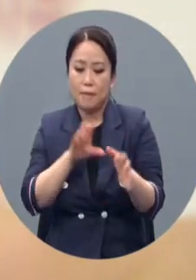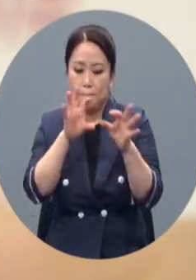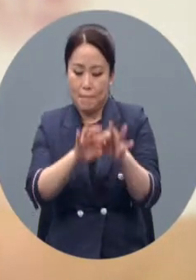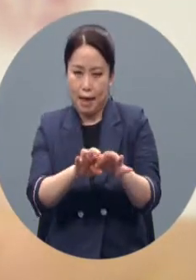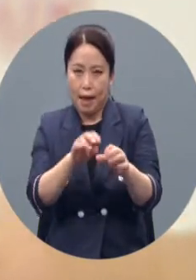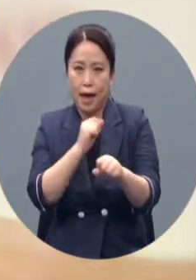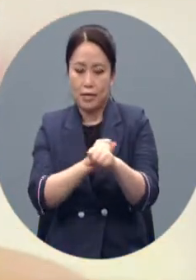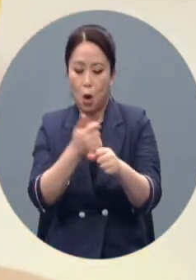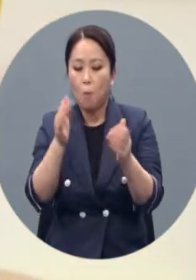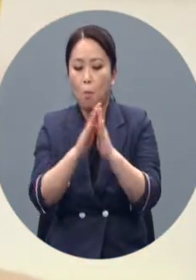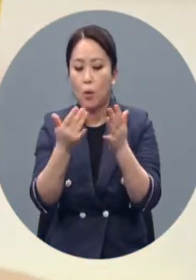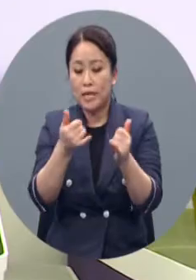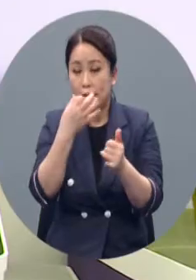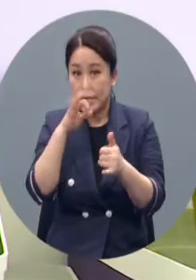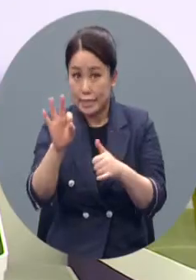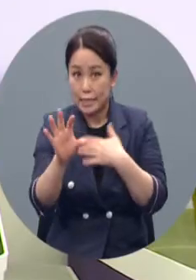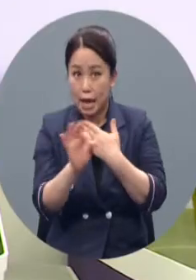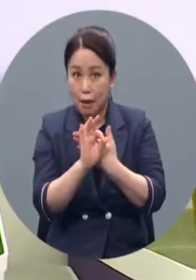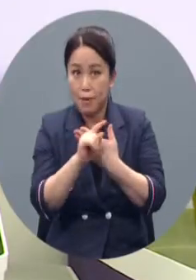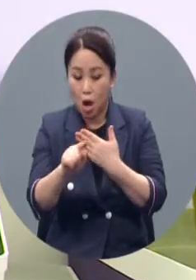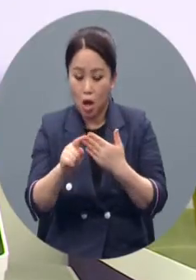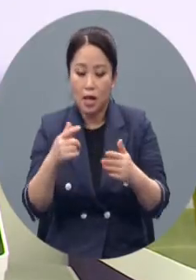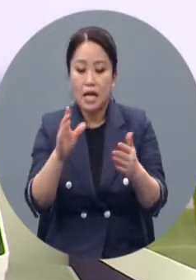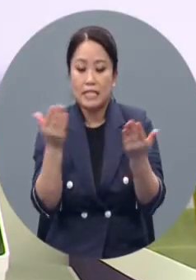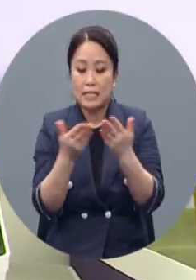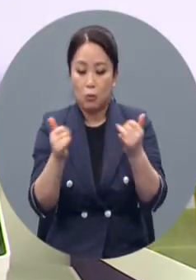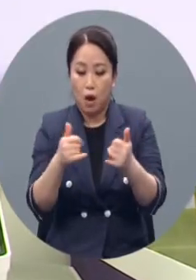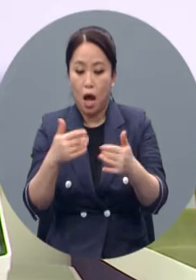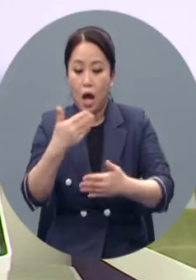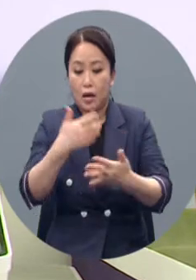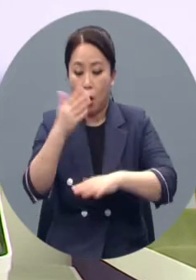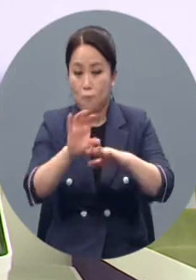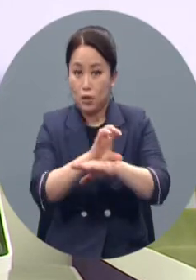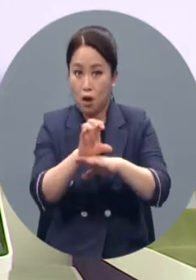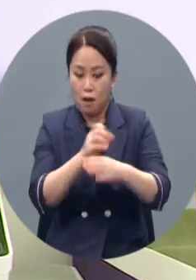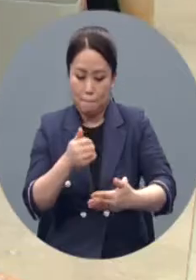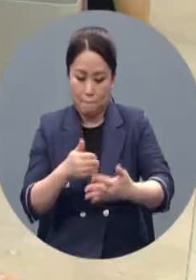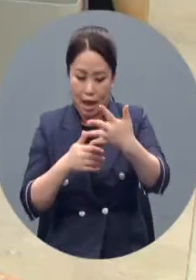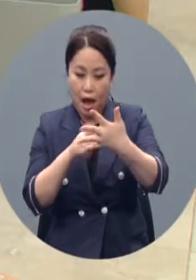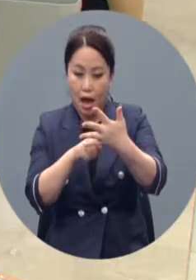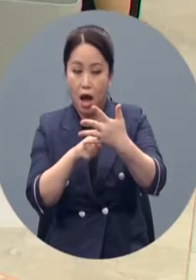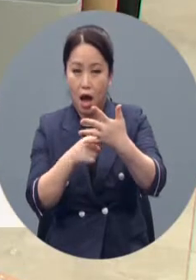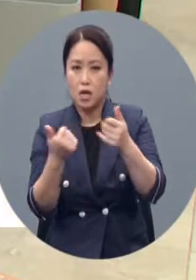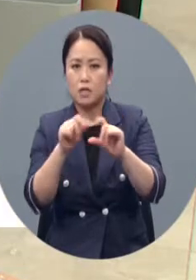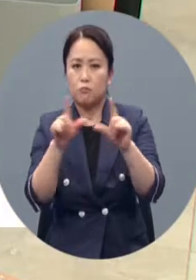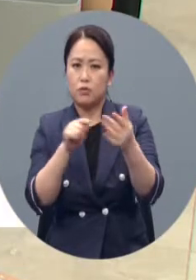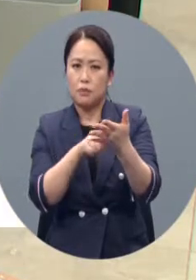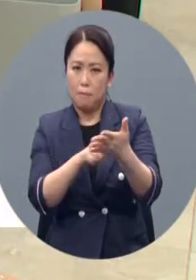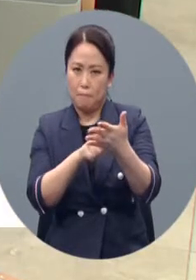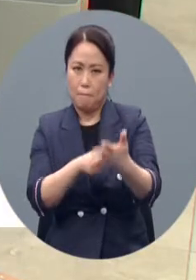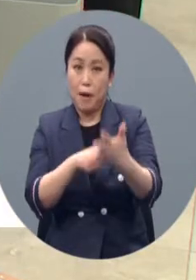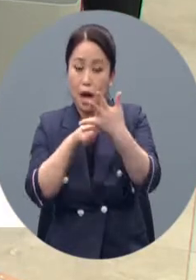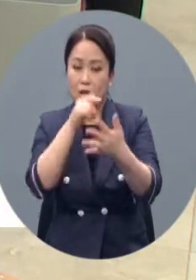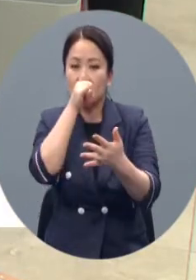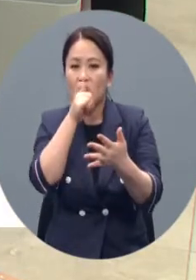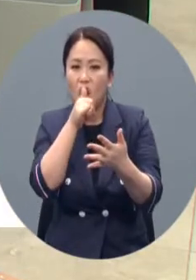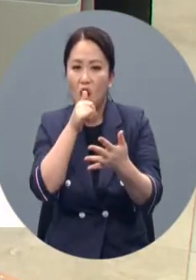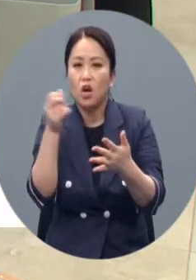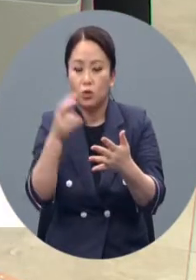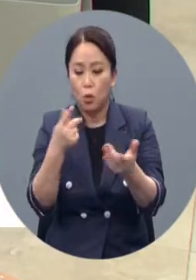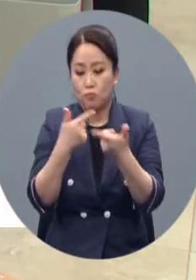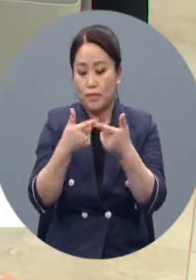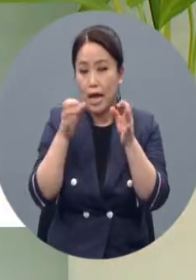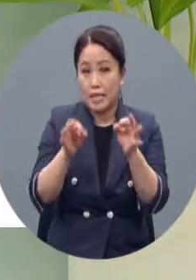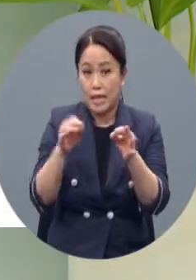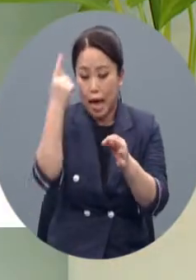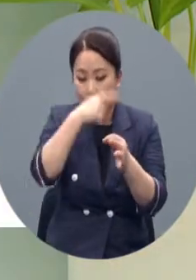하면 직원 앞에 있는 화면에 신분증 사본이 바로 나타납니다. 부산은행은 한 발 더 나아가 안면 인식 기술을